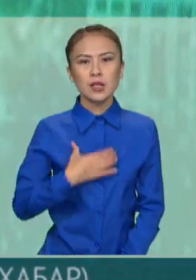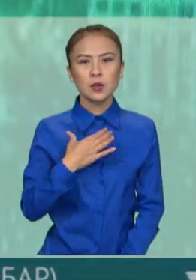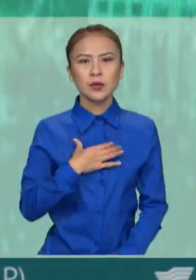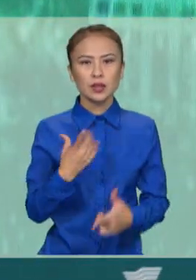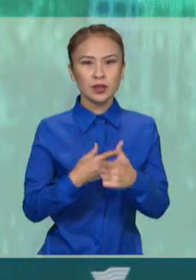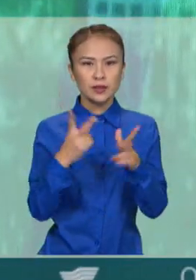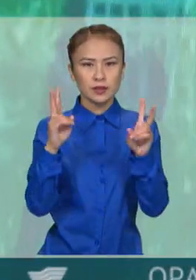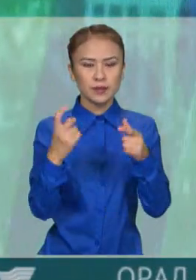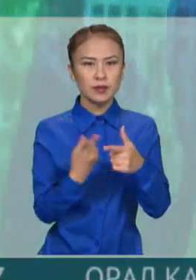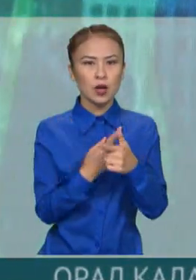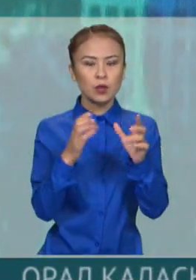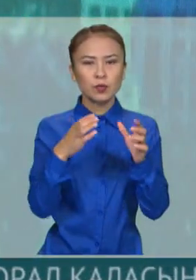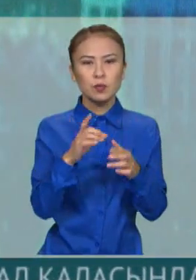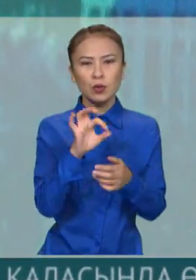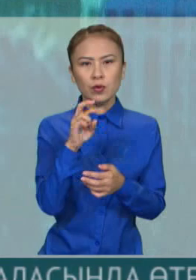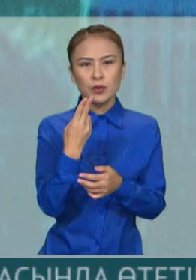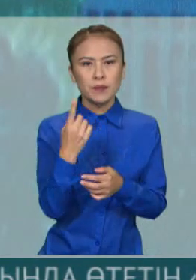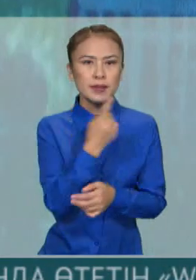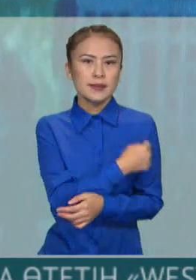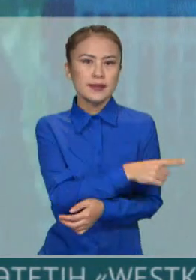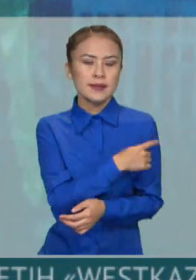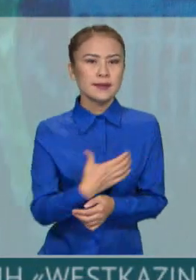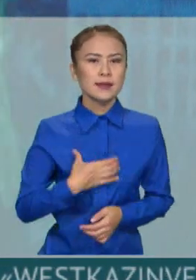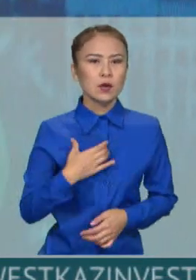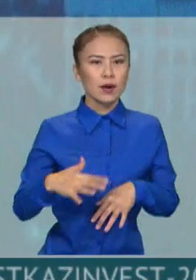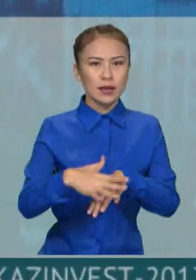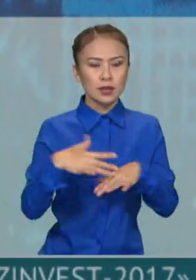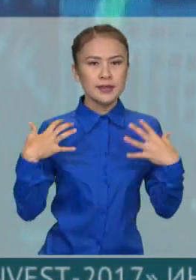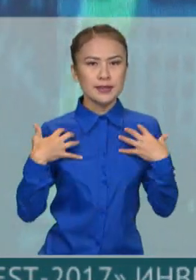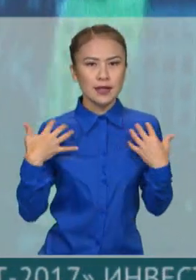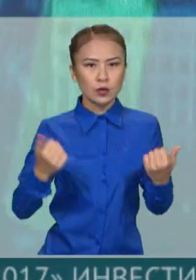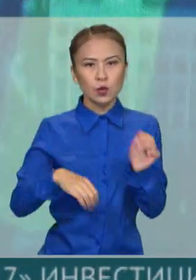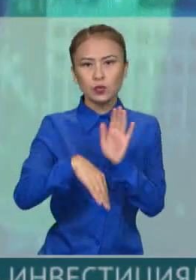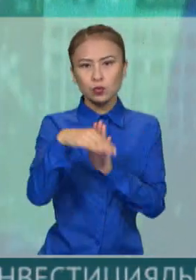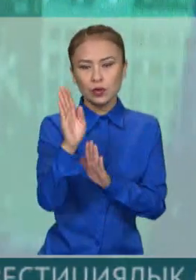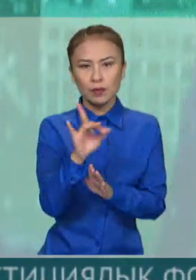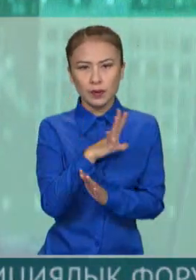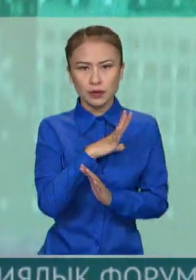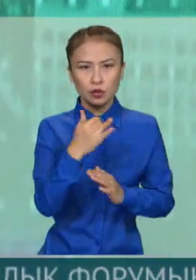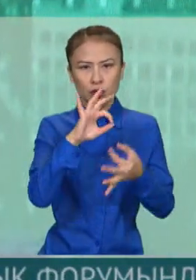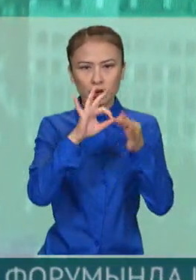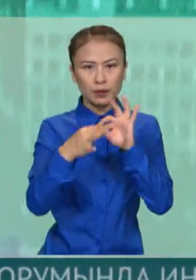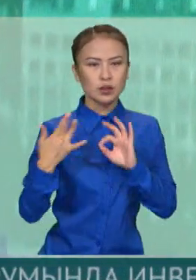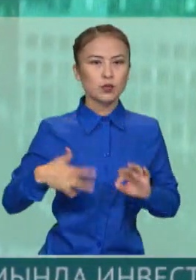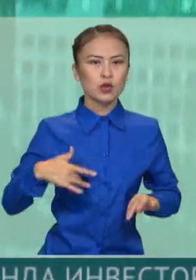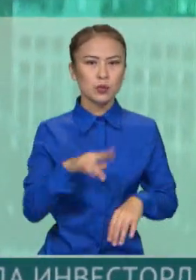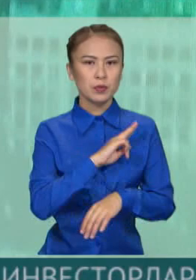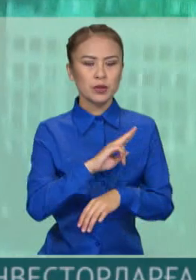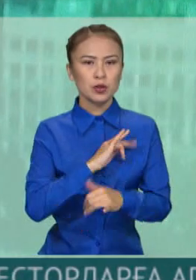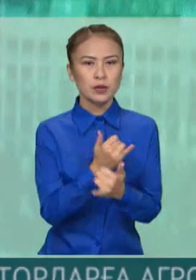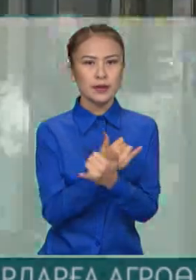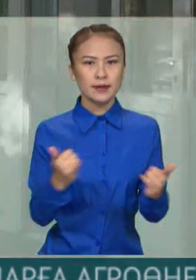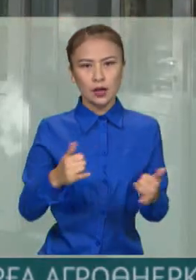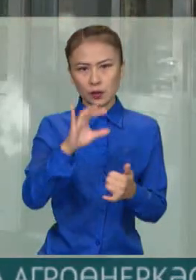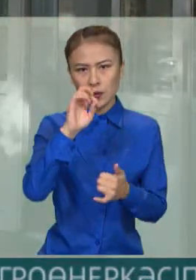Сақтандыру дегеннен шығады. Міндетті әлеуметтік медициналық сақтандыру халықтың денсаулығын жақсарту үшін жасалып отыр. Соны түсінген жамбылдық жұмыс берушілер